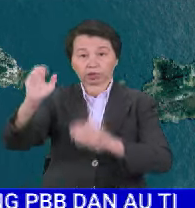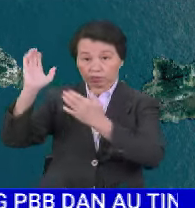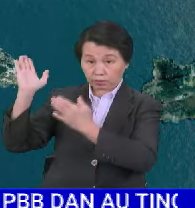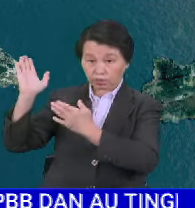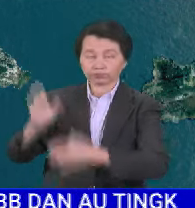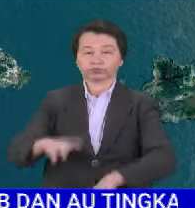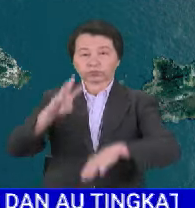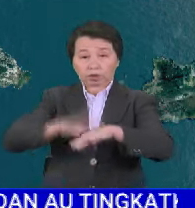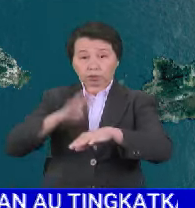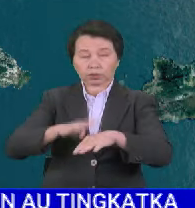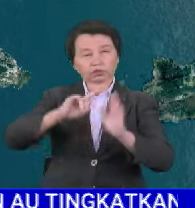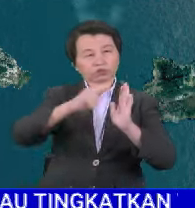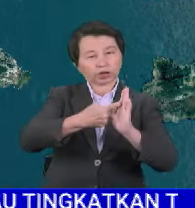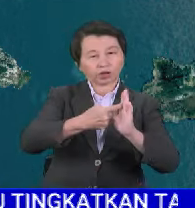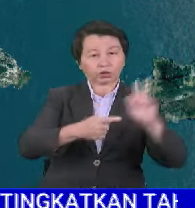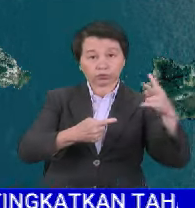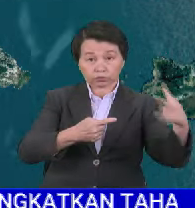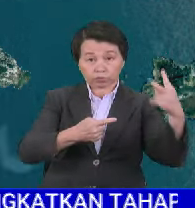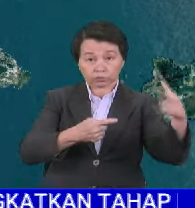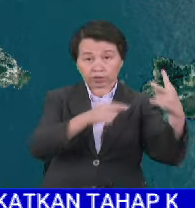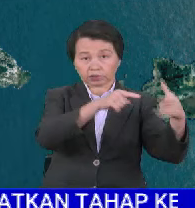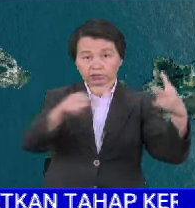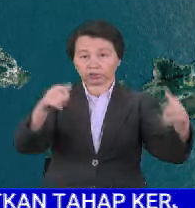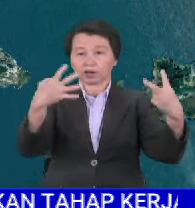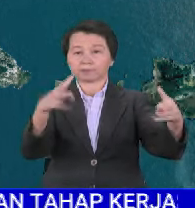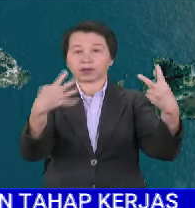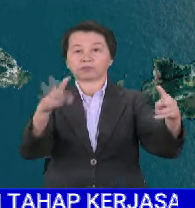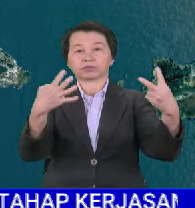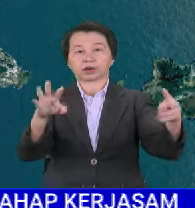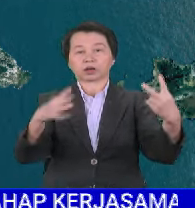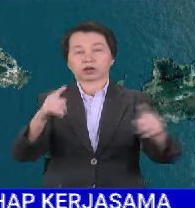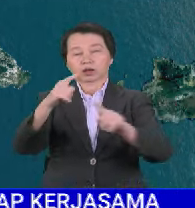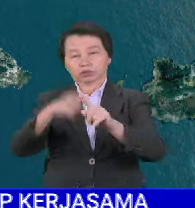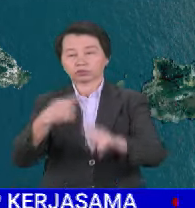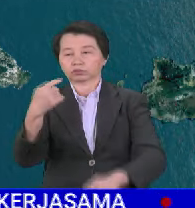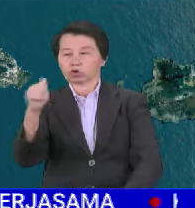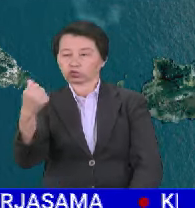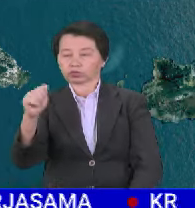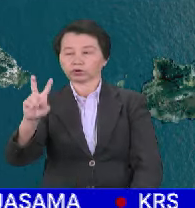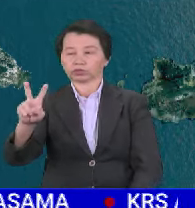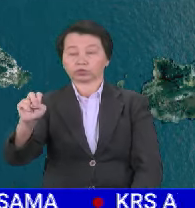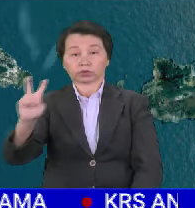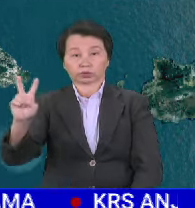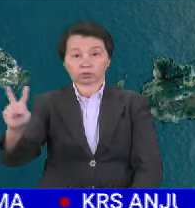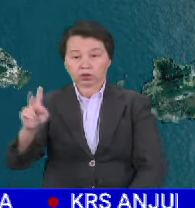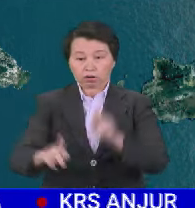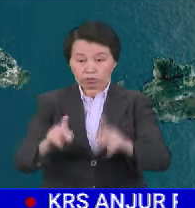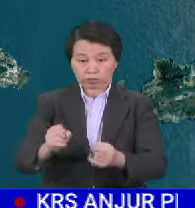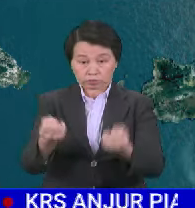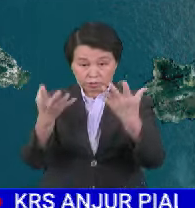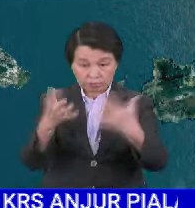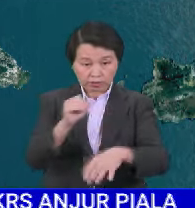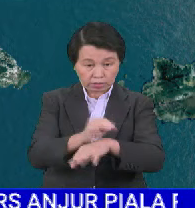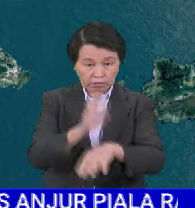ini pula berkuat kuasa bermula daripada 12 sehingga 14 Oktober 2022. Oleh demikian, orang ramai dinasihatkan